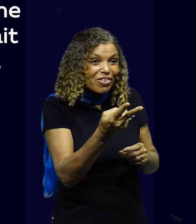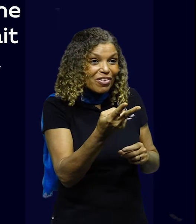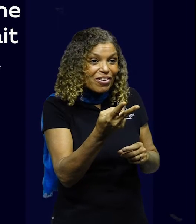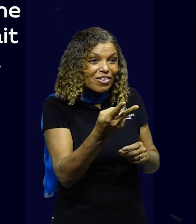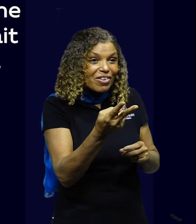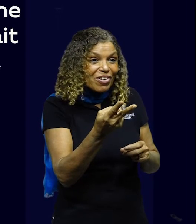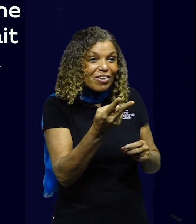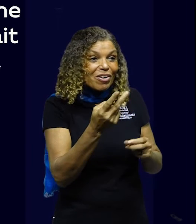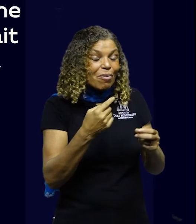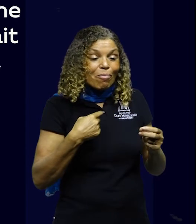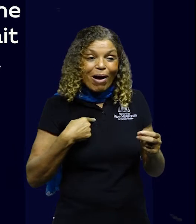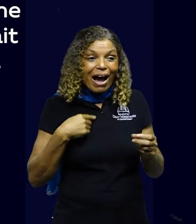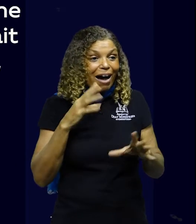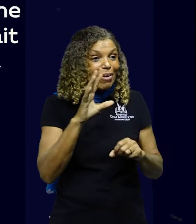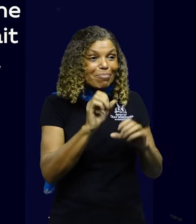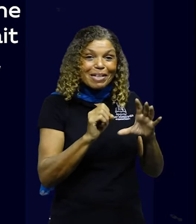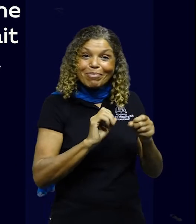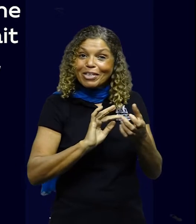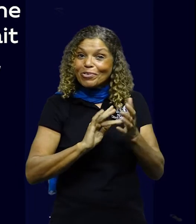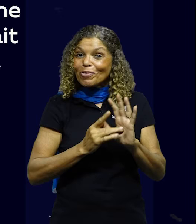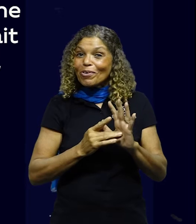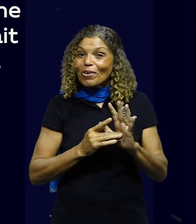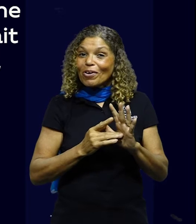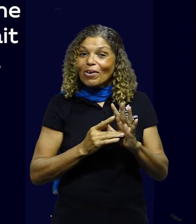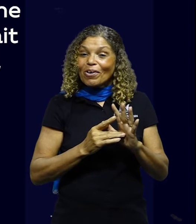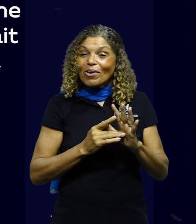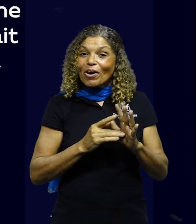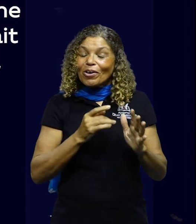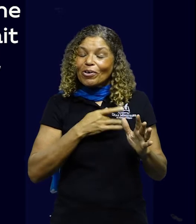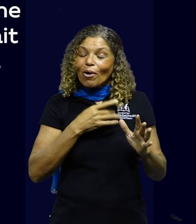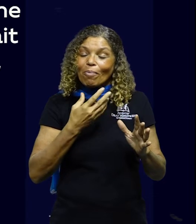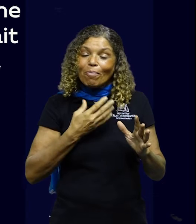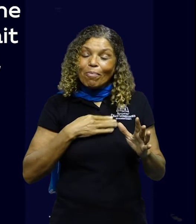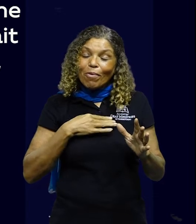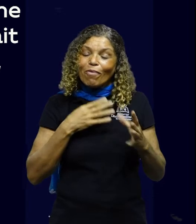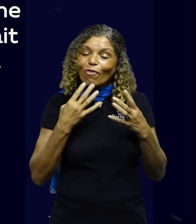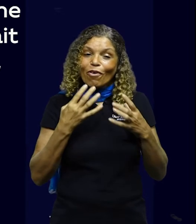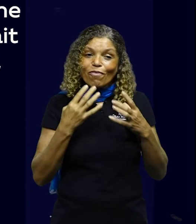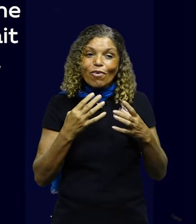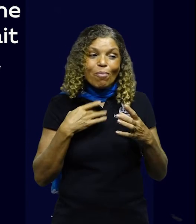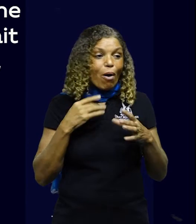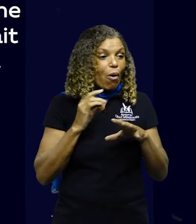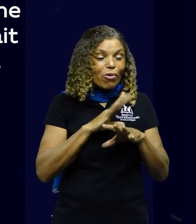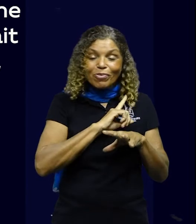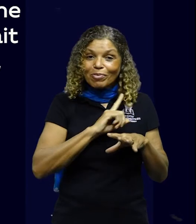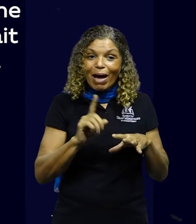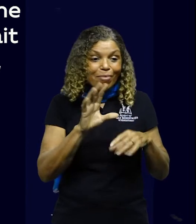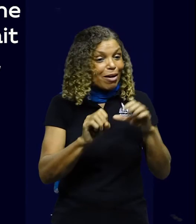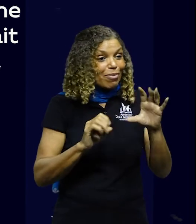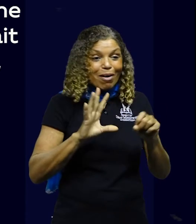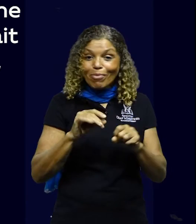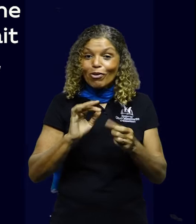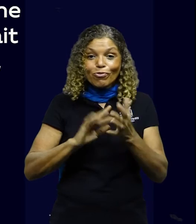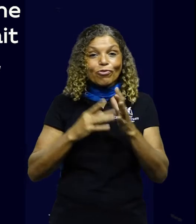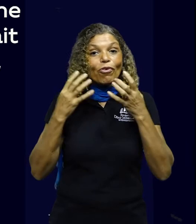les ai point privés. Je n'ai refusé à mon cœur aucune joie. Mon cœur prenait plaisir